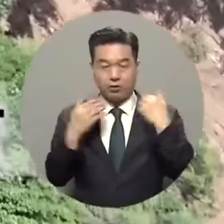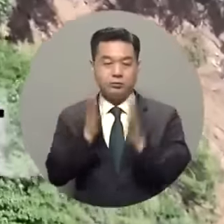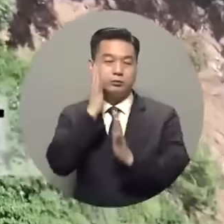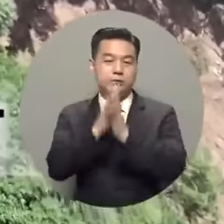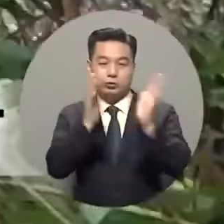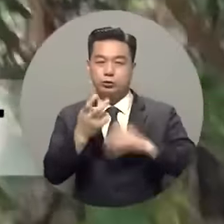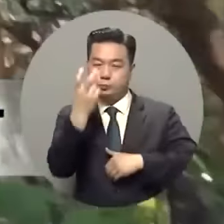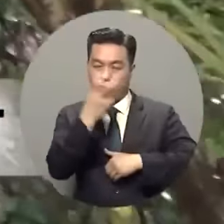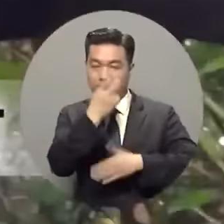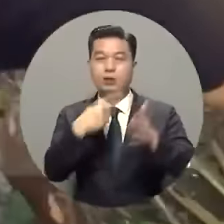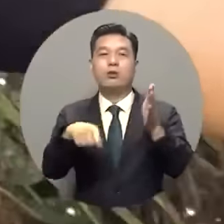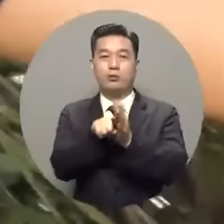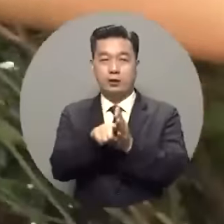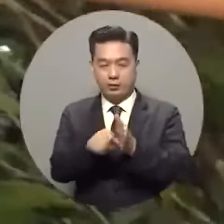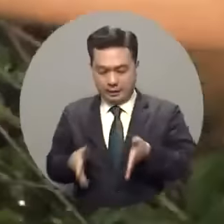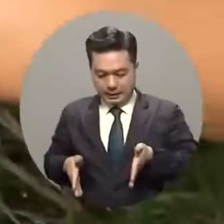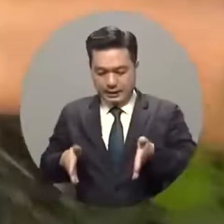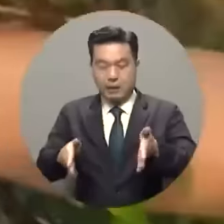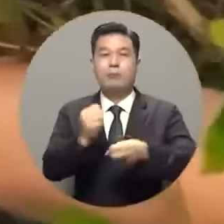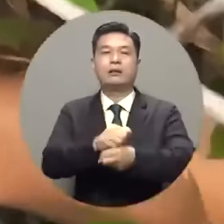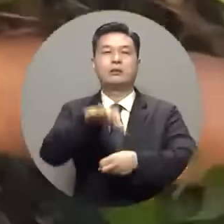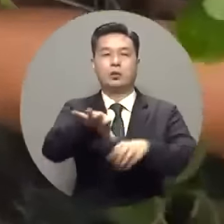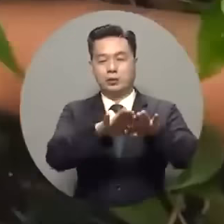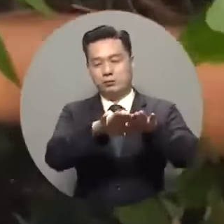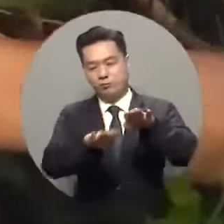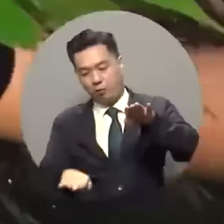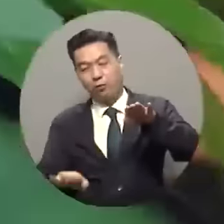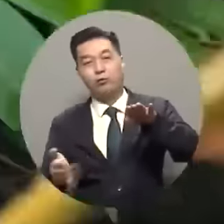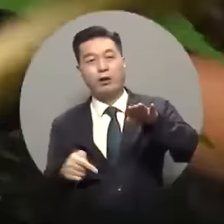임도다 무너진 임도를지나 더 들어가